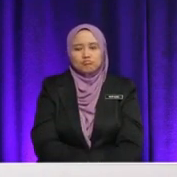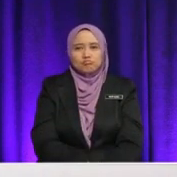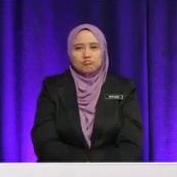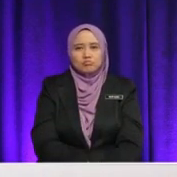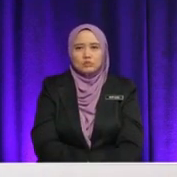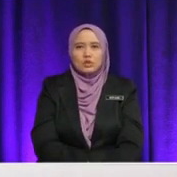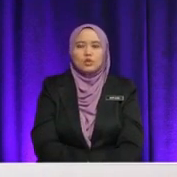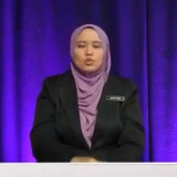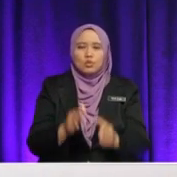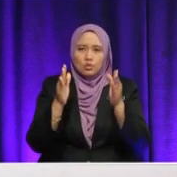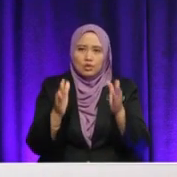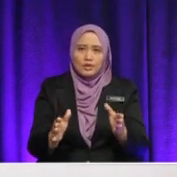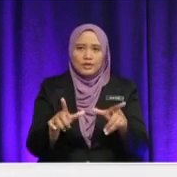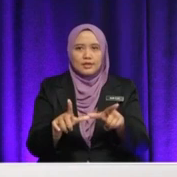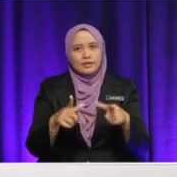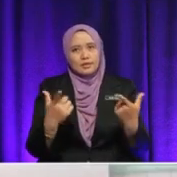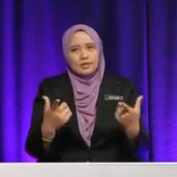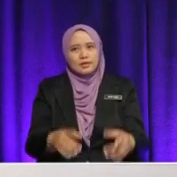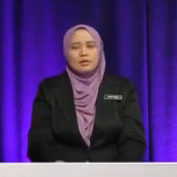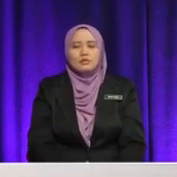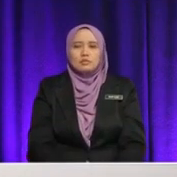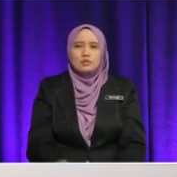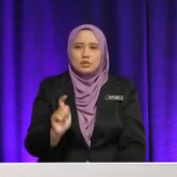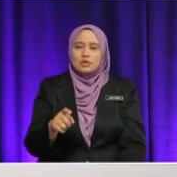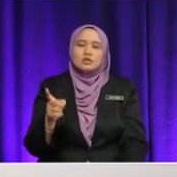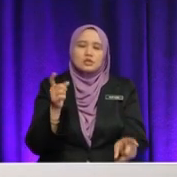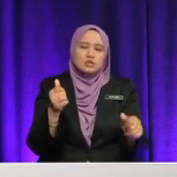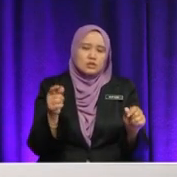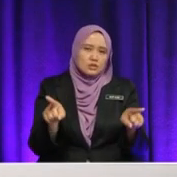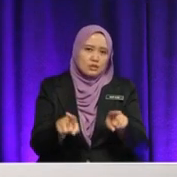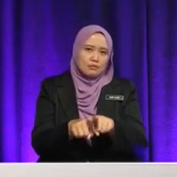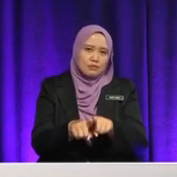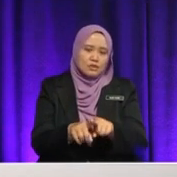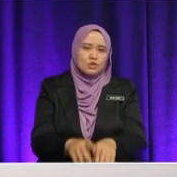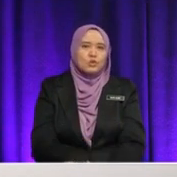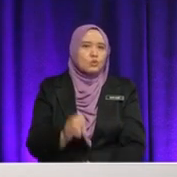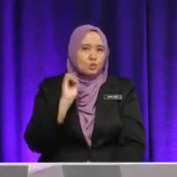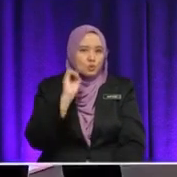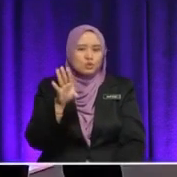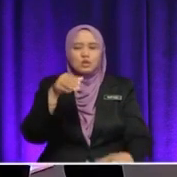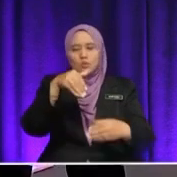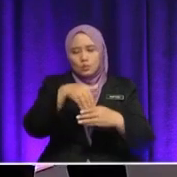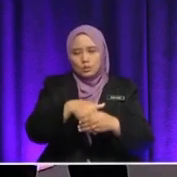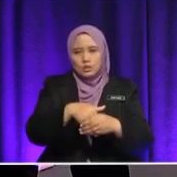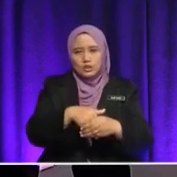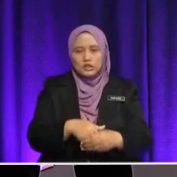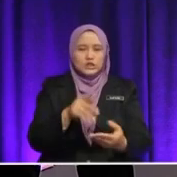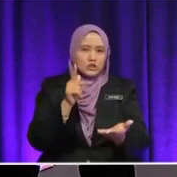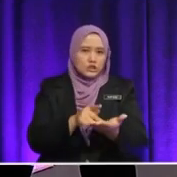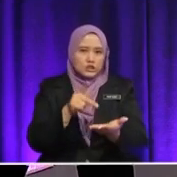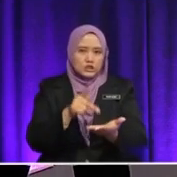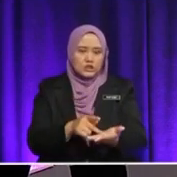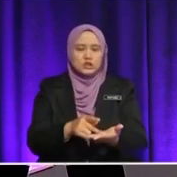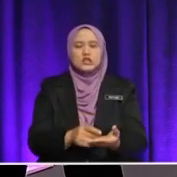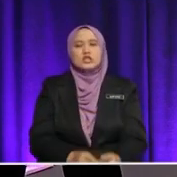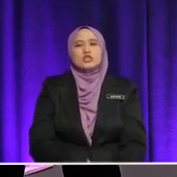melalui pembuangan undi prosesnya masih melalui pengiraan dan penyuluhan umbi dan pengumuman keputusan seperti